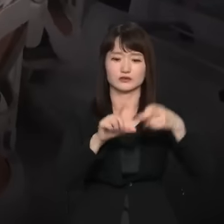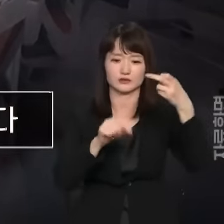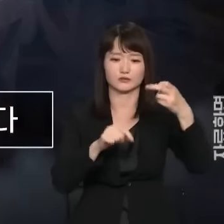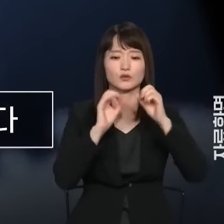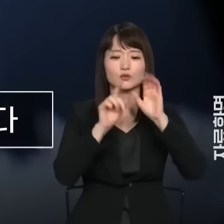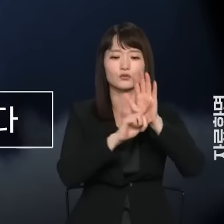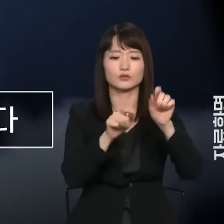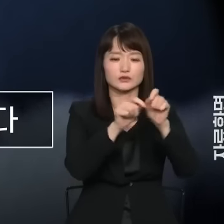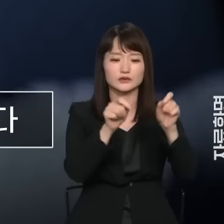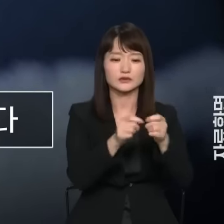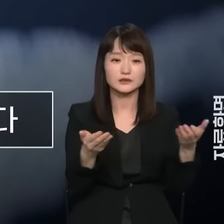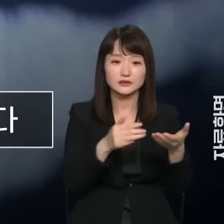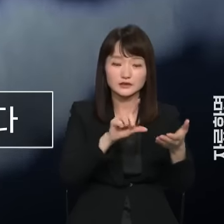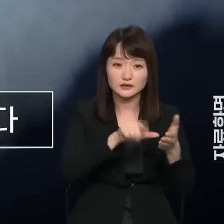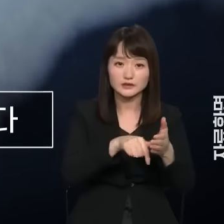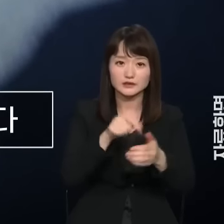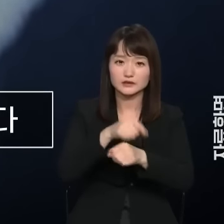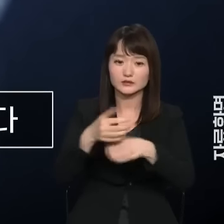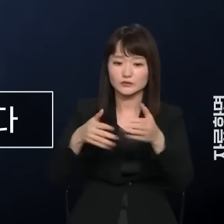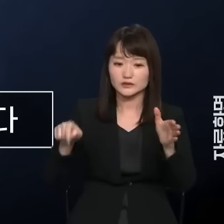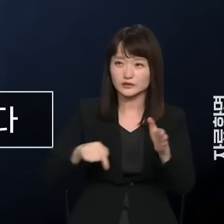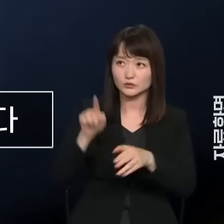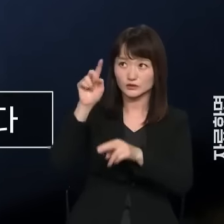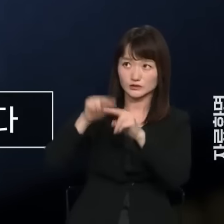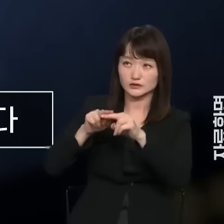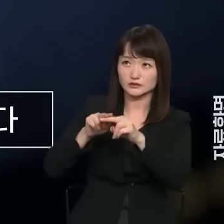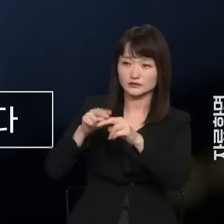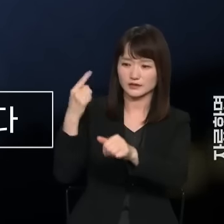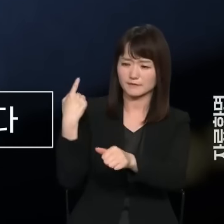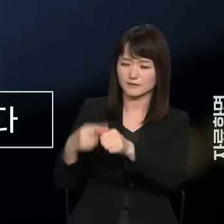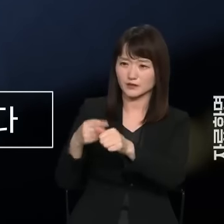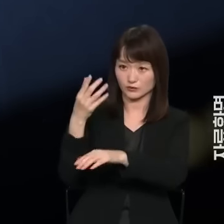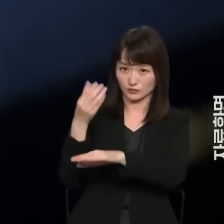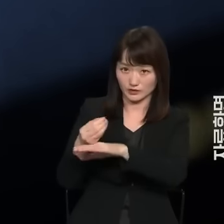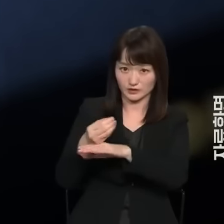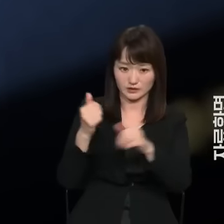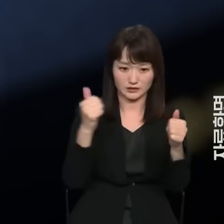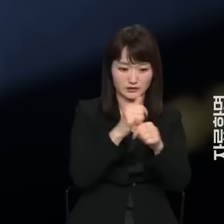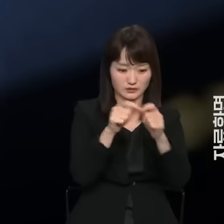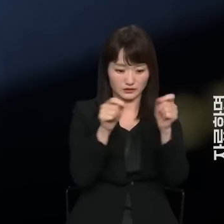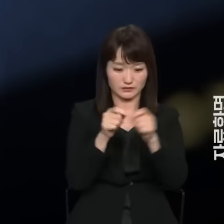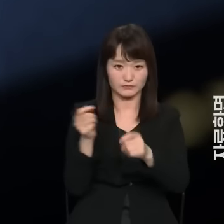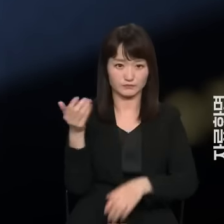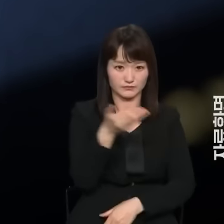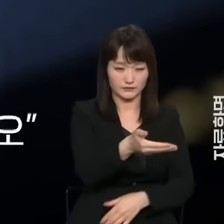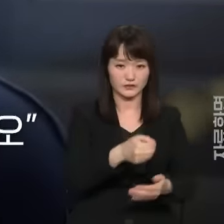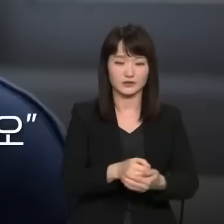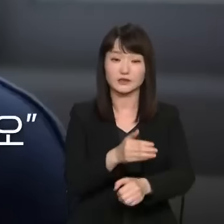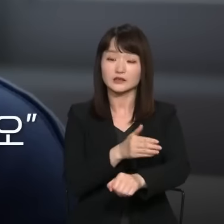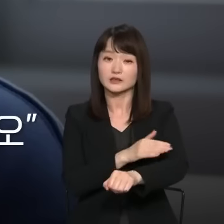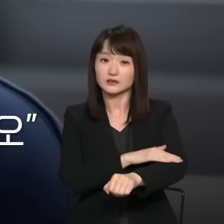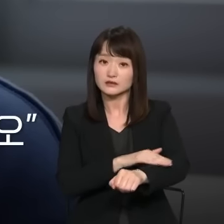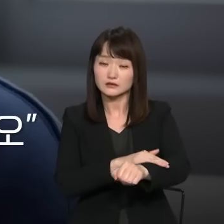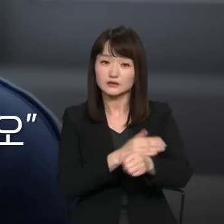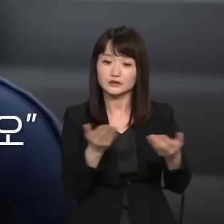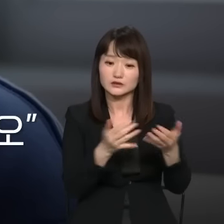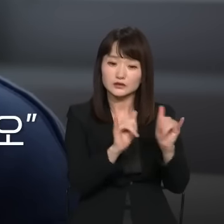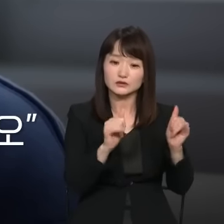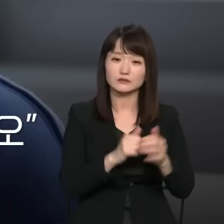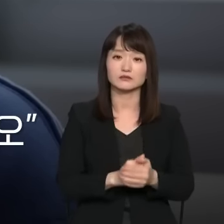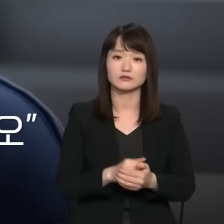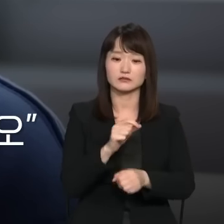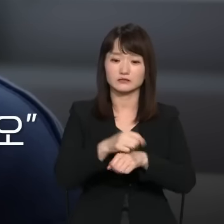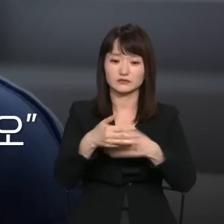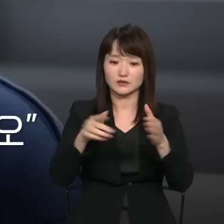당시 사무실에서 상사의 욕설을 녹음한 뒤 인사팀에 제출했습니다. 우리 인턴 직원들도 있는데 사무실에서 너무